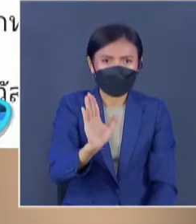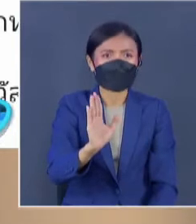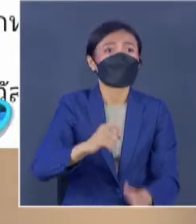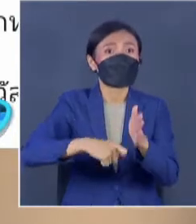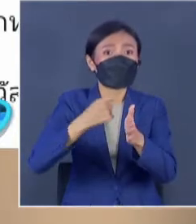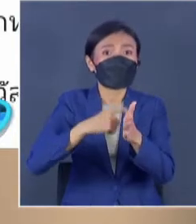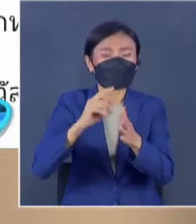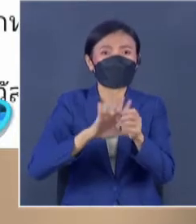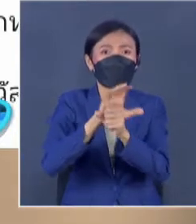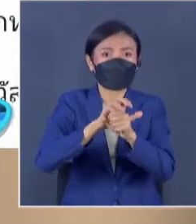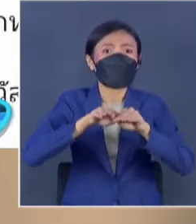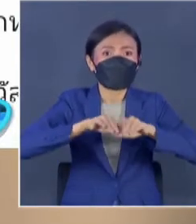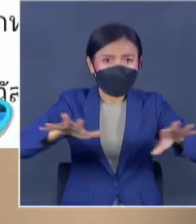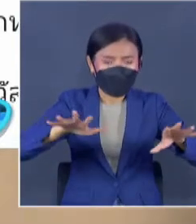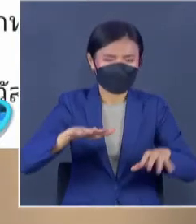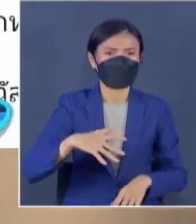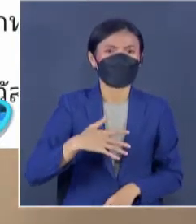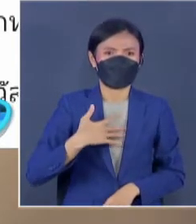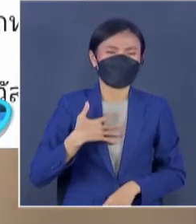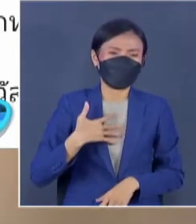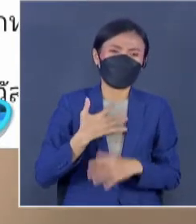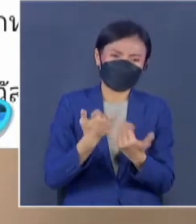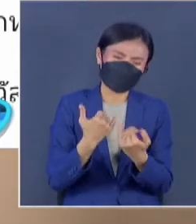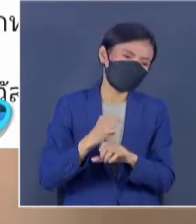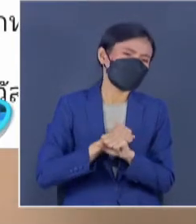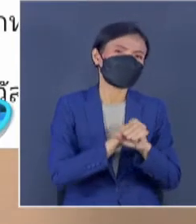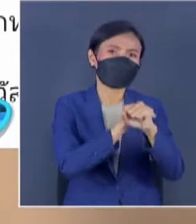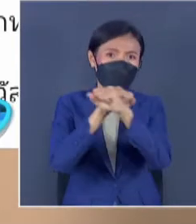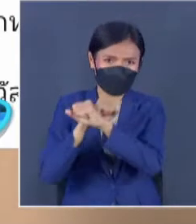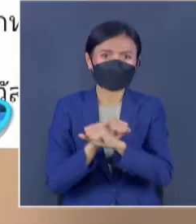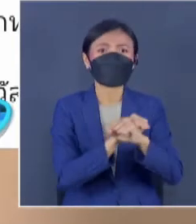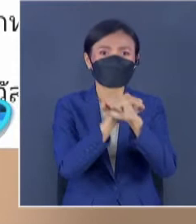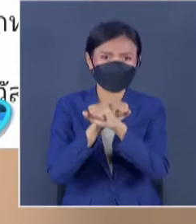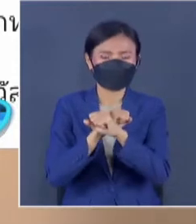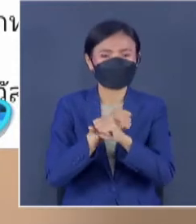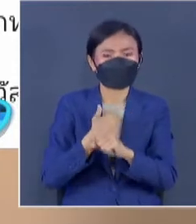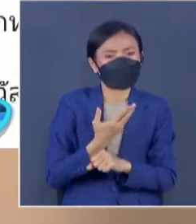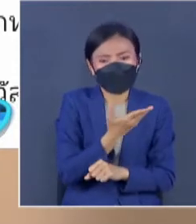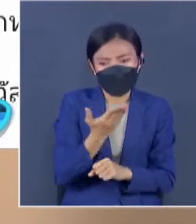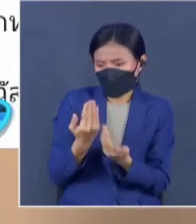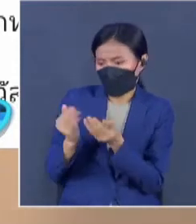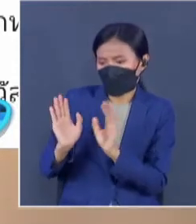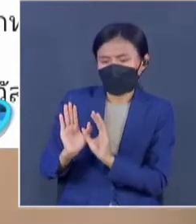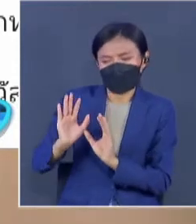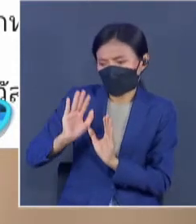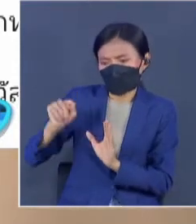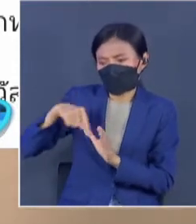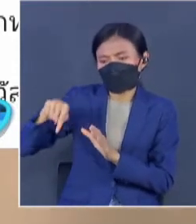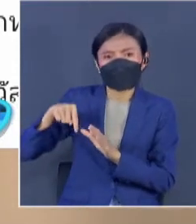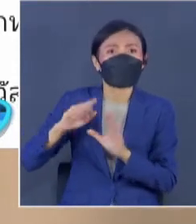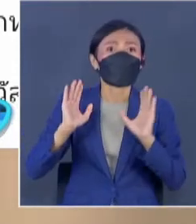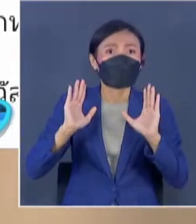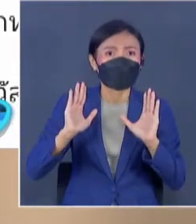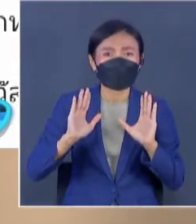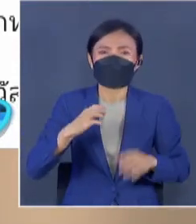เขาเองก็ยังเห็นถึงความปลอดภัยของทุกคนเลยตัดสินใจขอจัดงานเล็กๆภายในครอบครัวแทนเพื่อความสบายใจของตัวเองแล้วก็